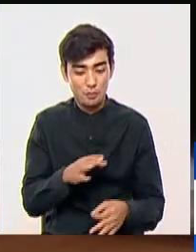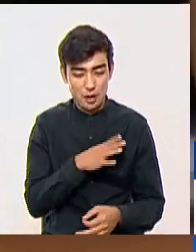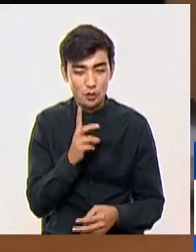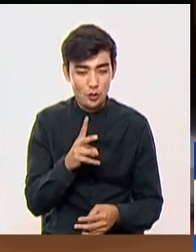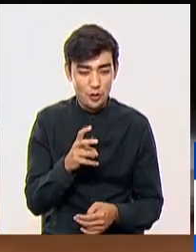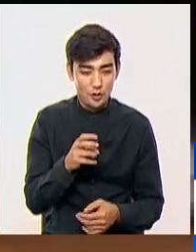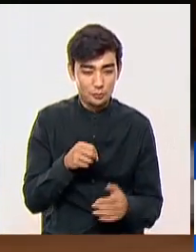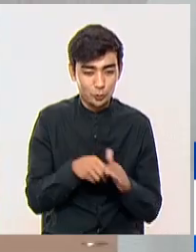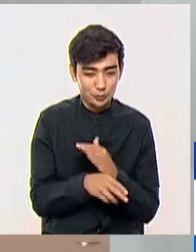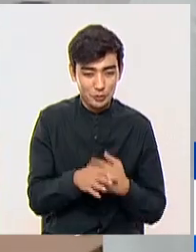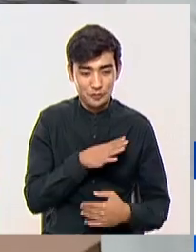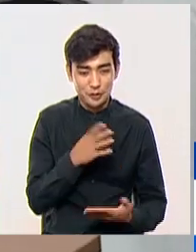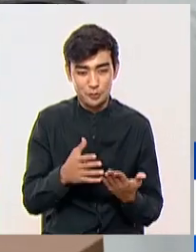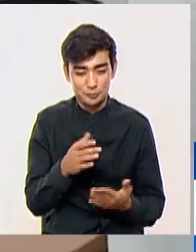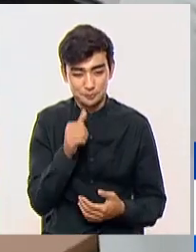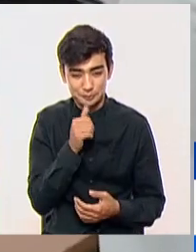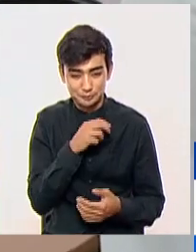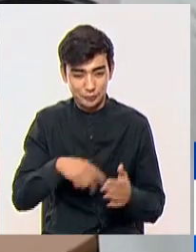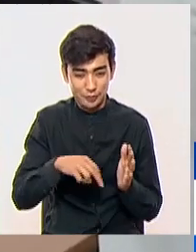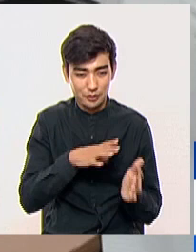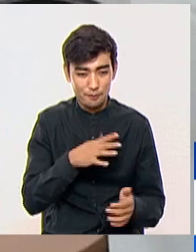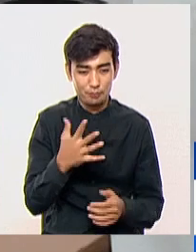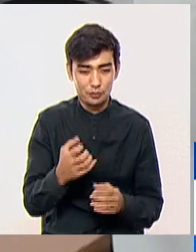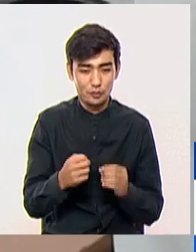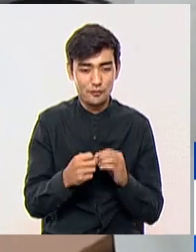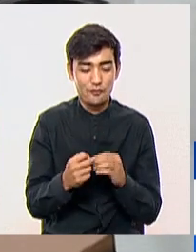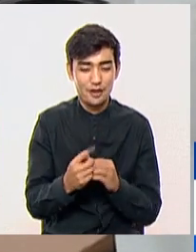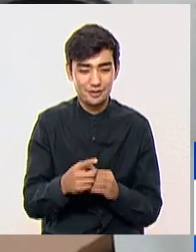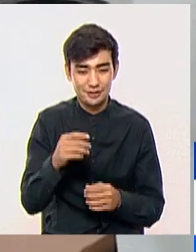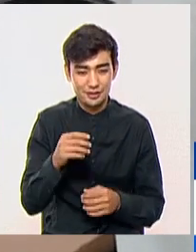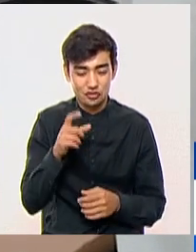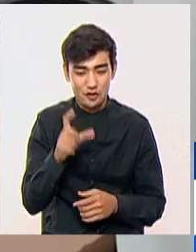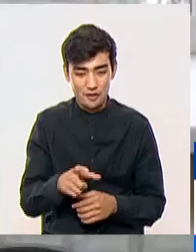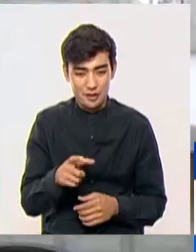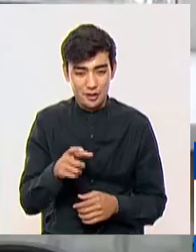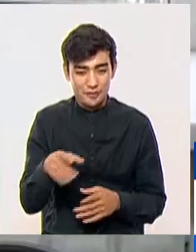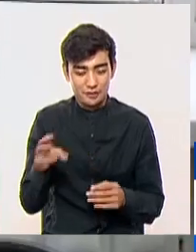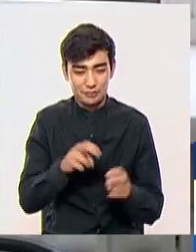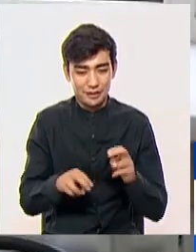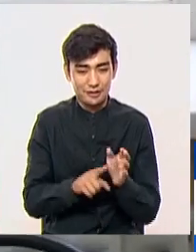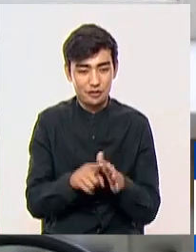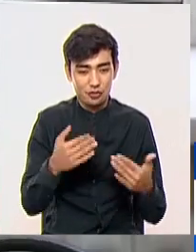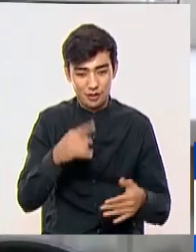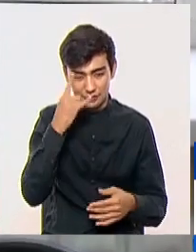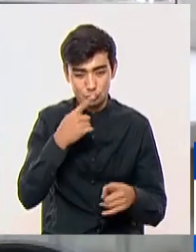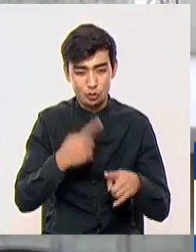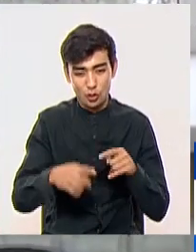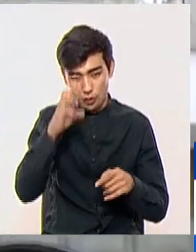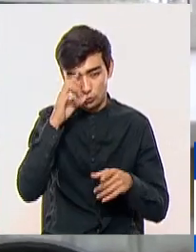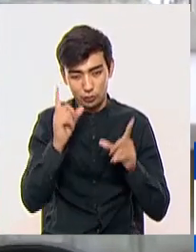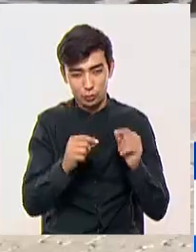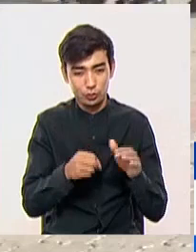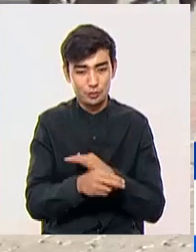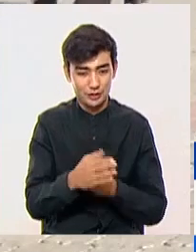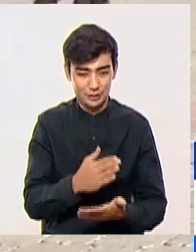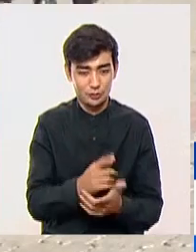тығылып қашып жүрген 511 адамға іздеу жарияланыпты. Олардың ішінде отан алдындағы борышын өтемеу үшін Қазақстаннан өзге елге қашып кеткендер де бар